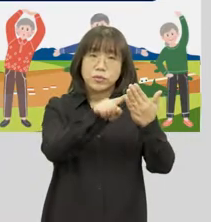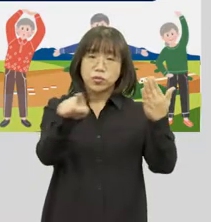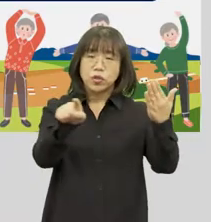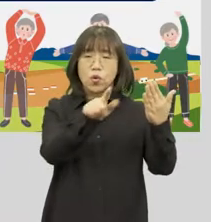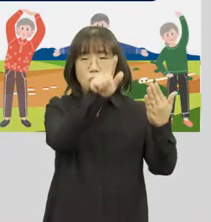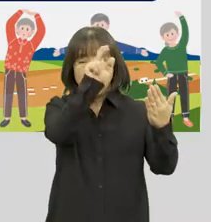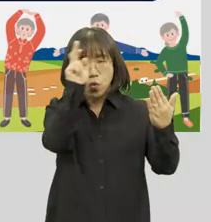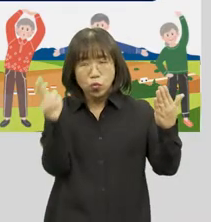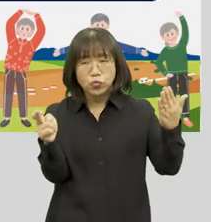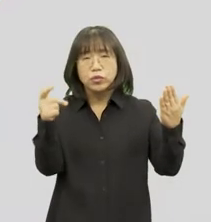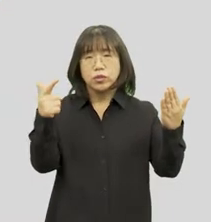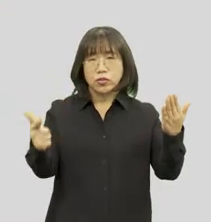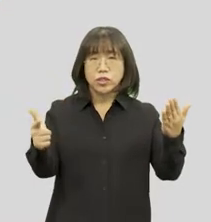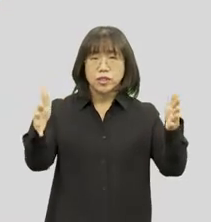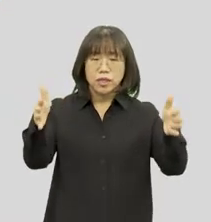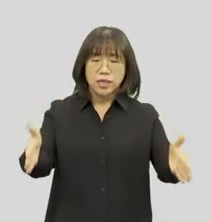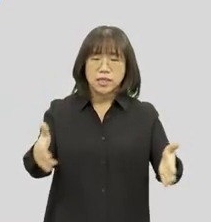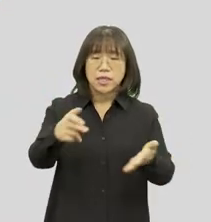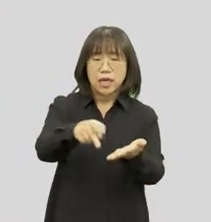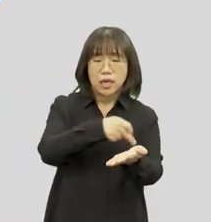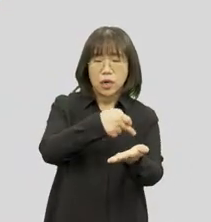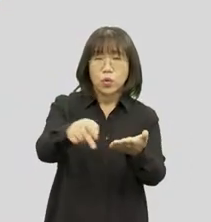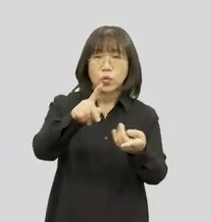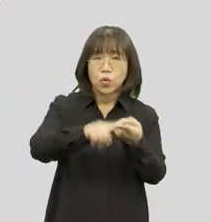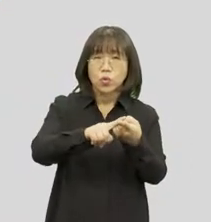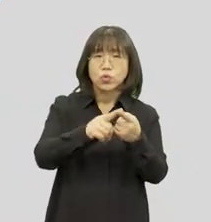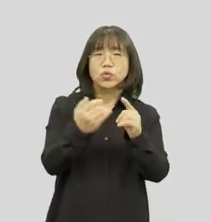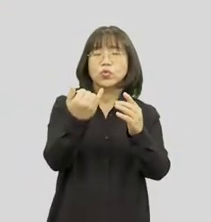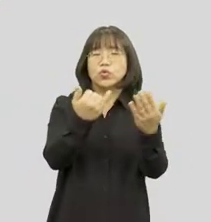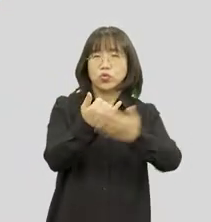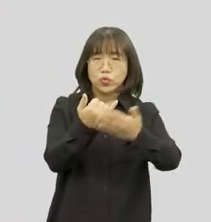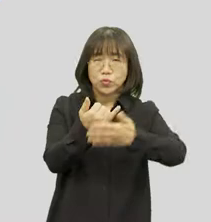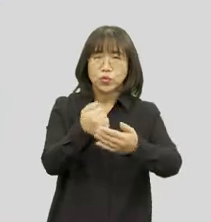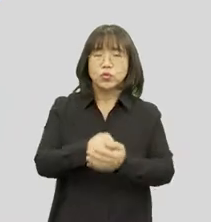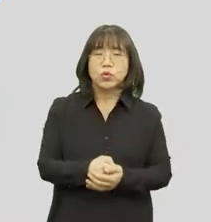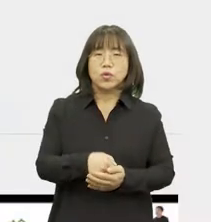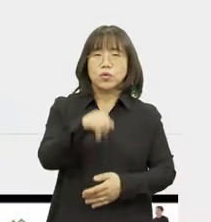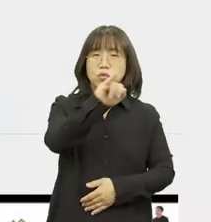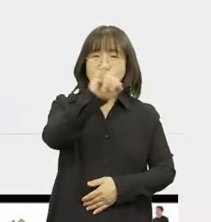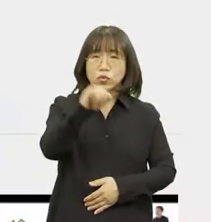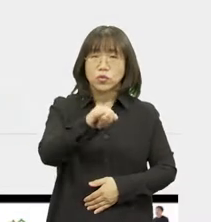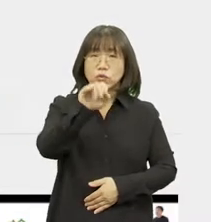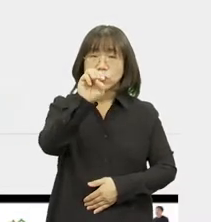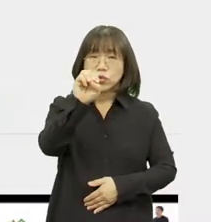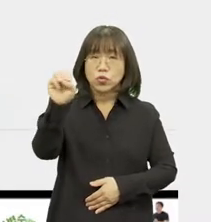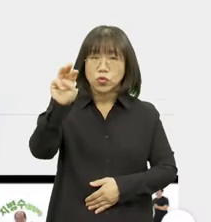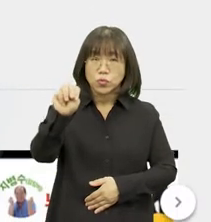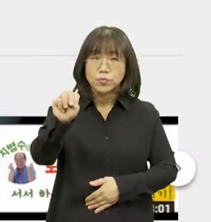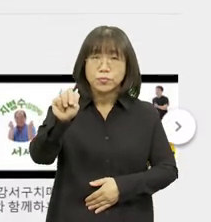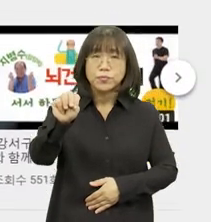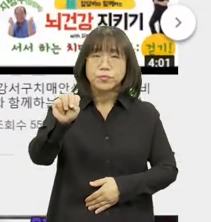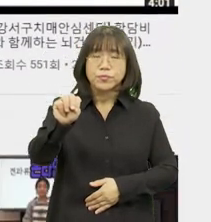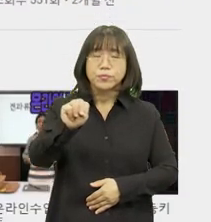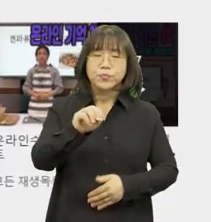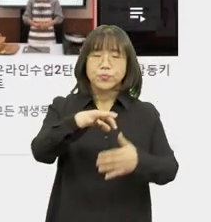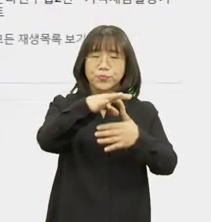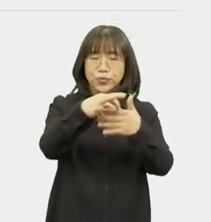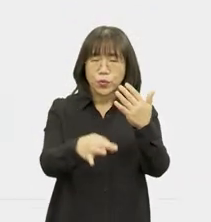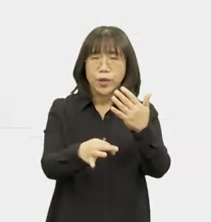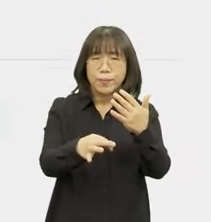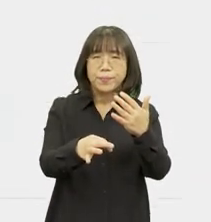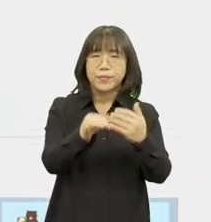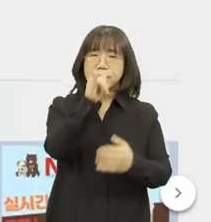6시까지 카카오톡 플랫폼 유튜브 줌 어플을 활용한 인지 재활 프로그램이 체계적으로